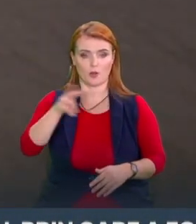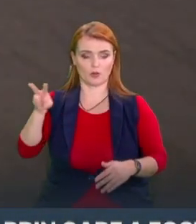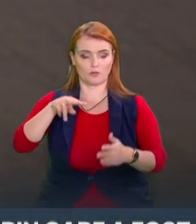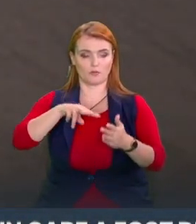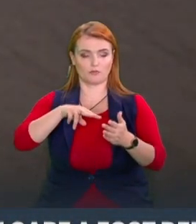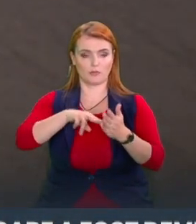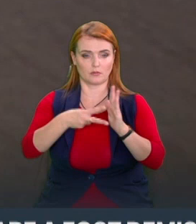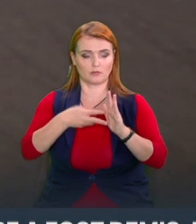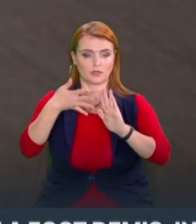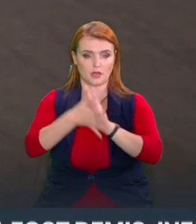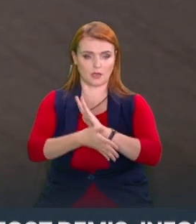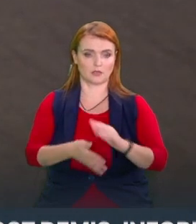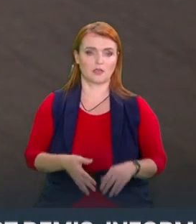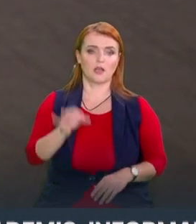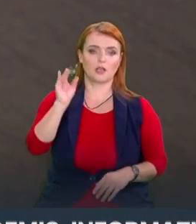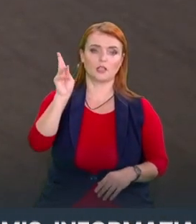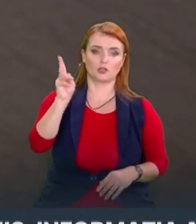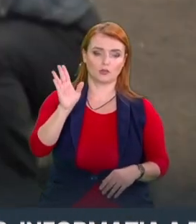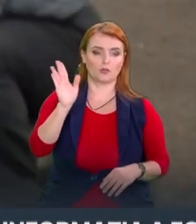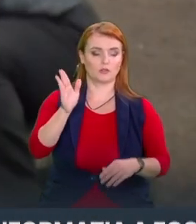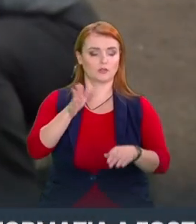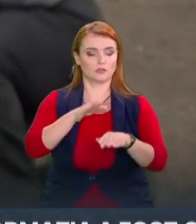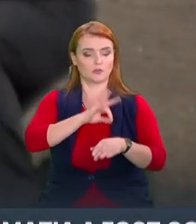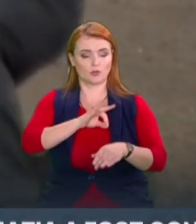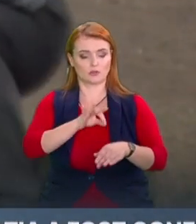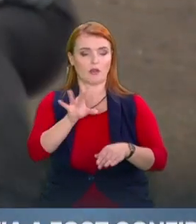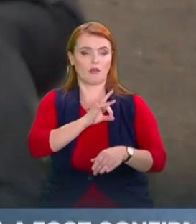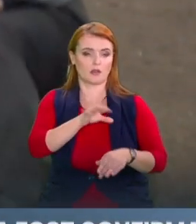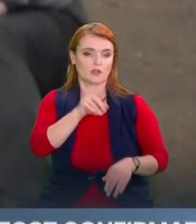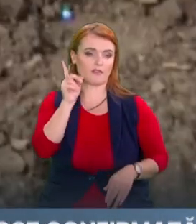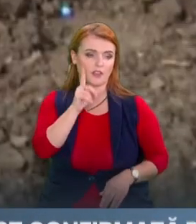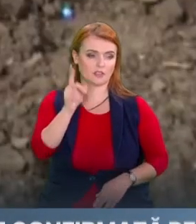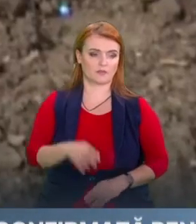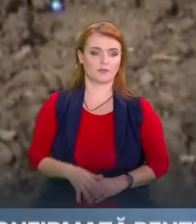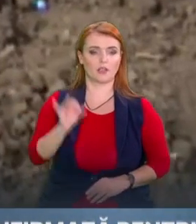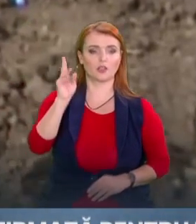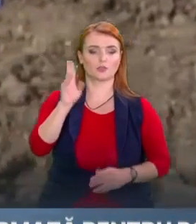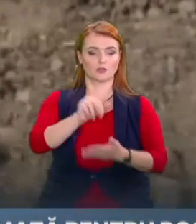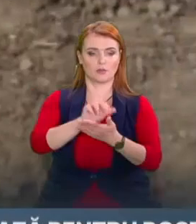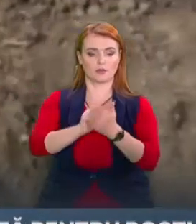producere a energiei verzi și a celor implementate în sectoarele vitivinicol și zootehnic.